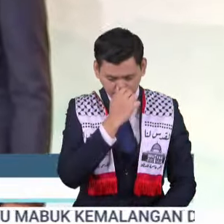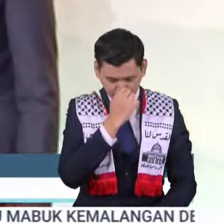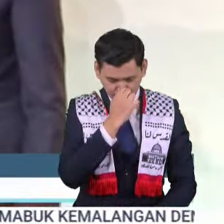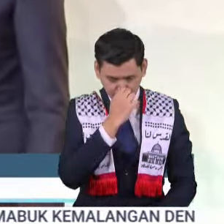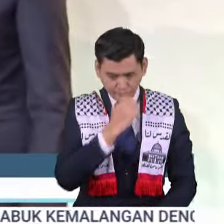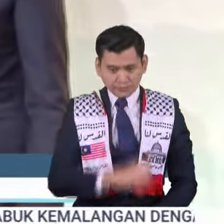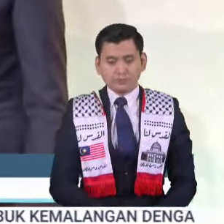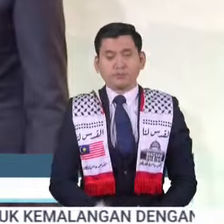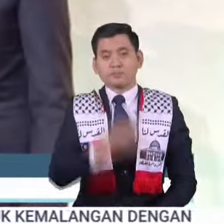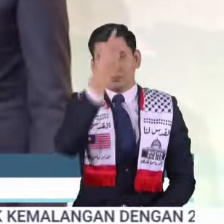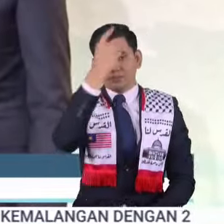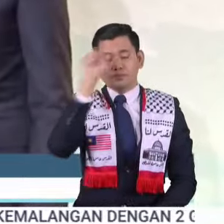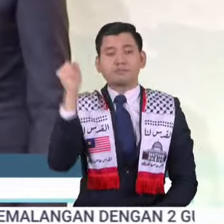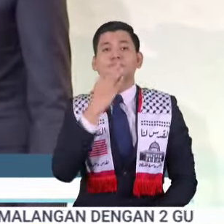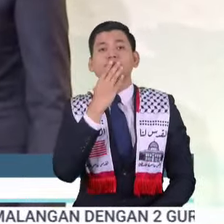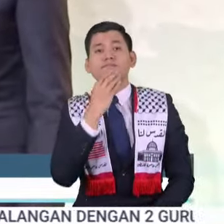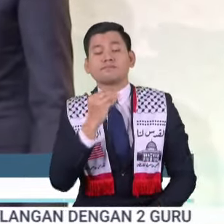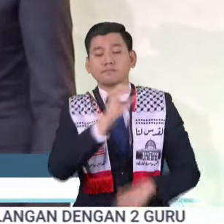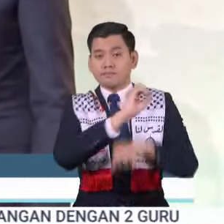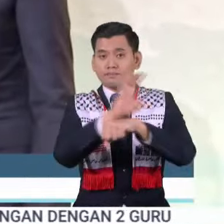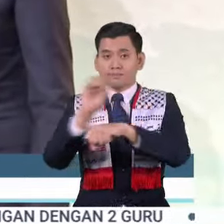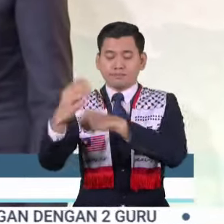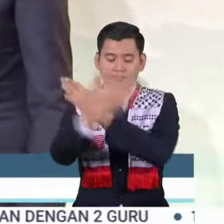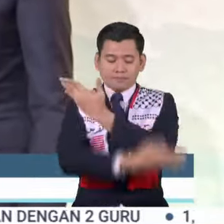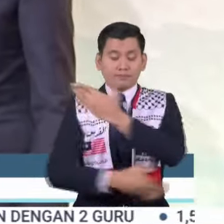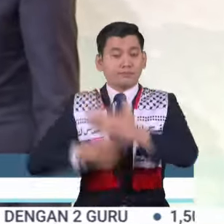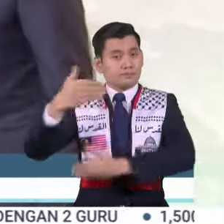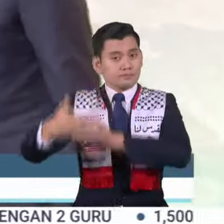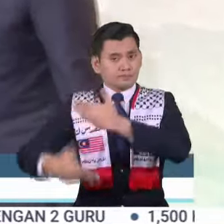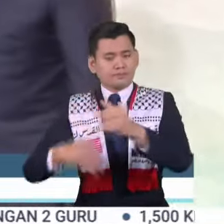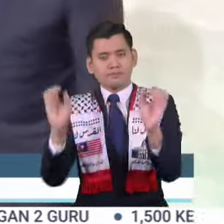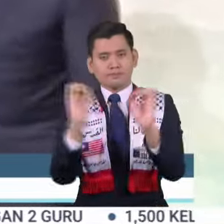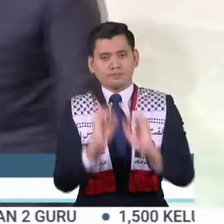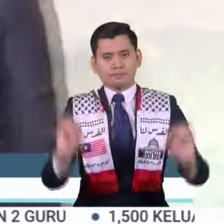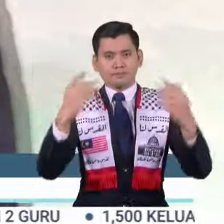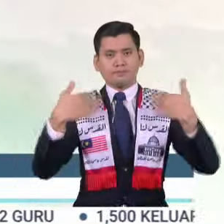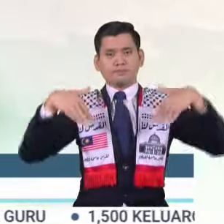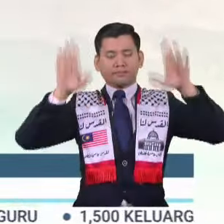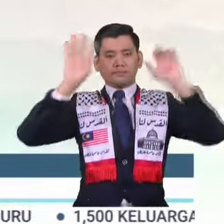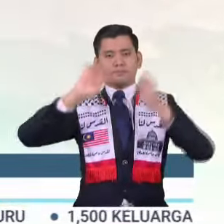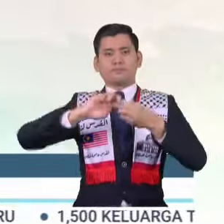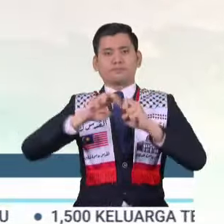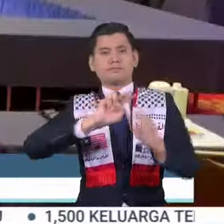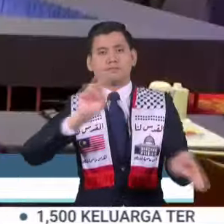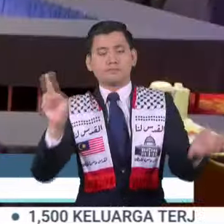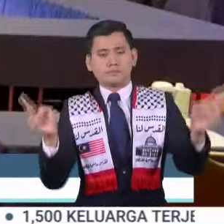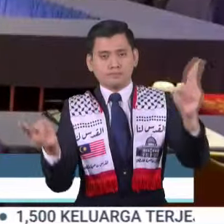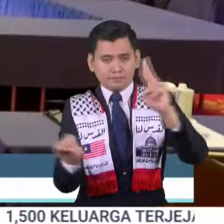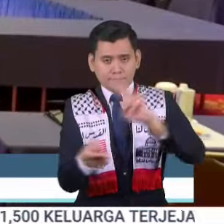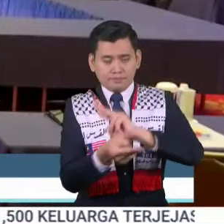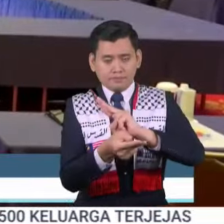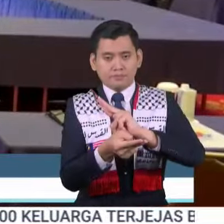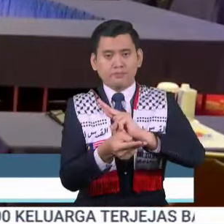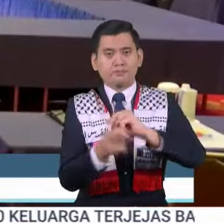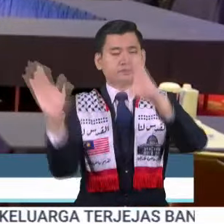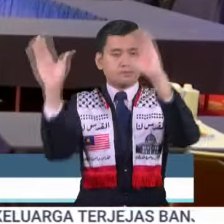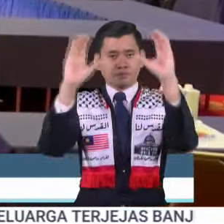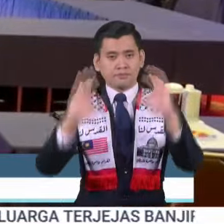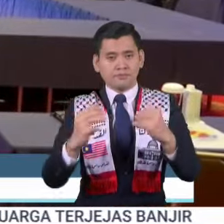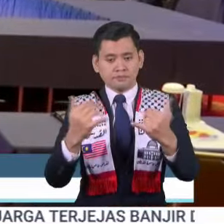sementara itu Datuk Seri Anwar turut menyeru negara-negara maju supaya tidak mengalah dalam menepani isu perubahan iklim jelasnya menuntut